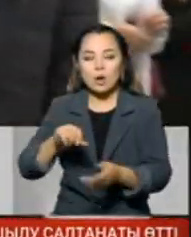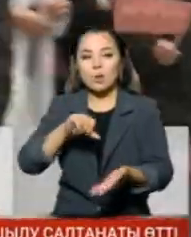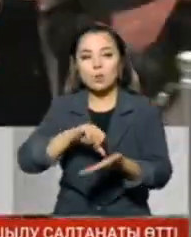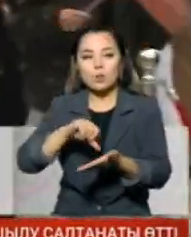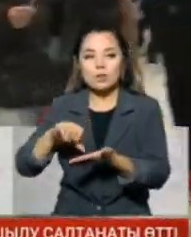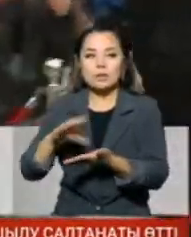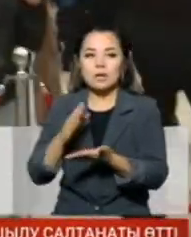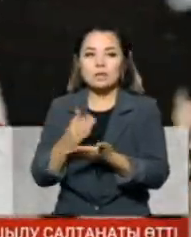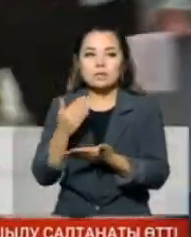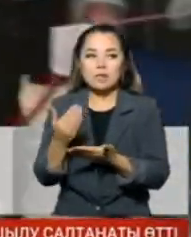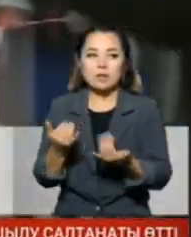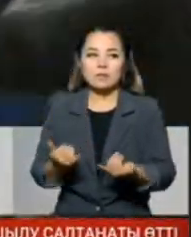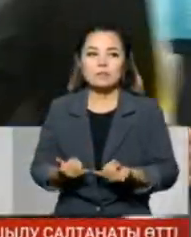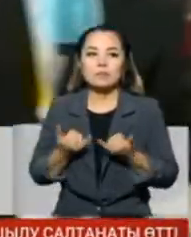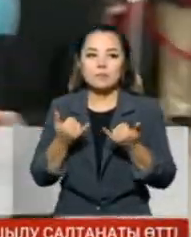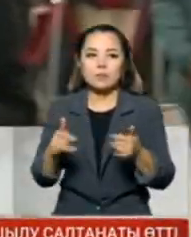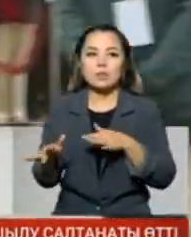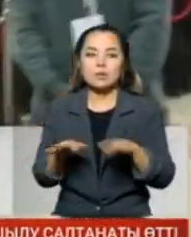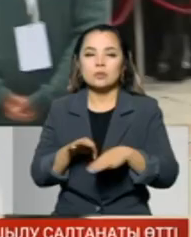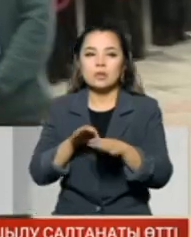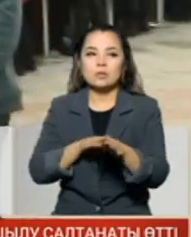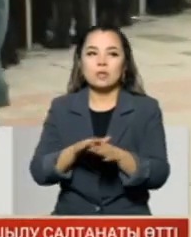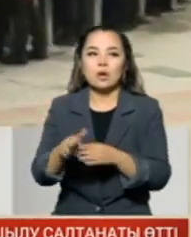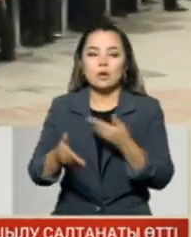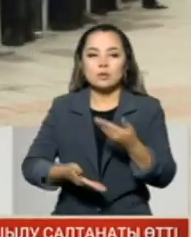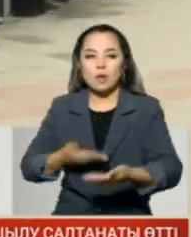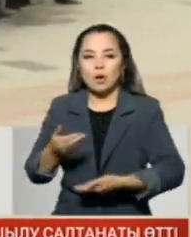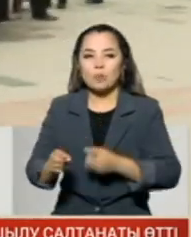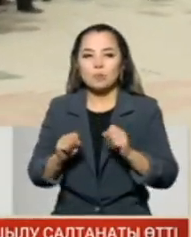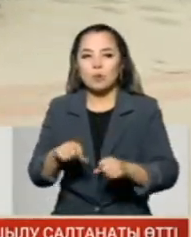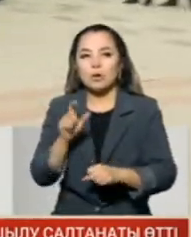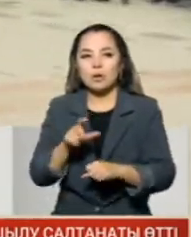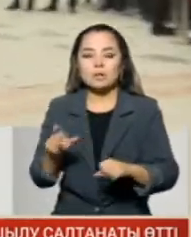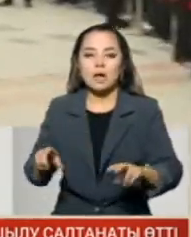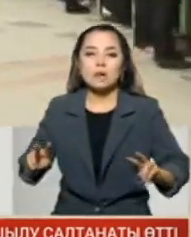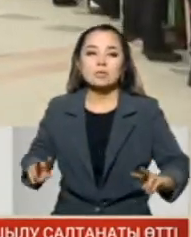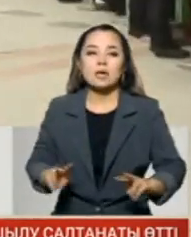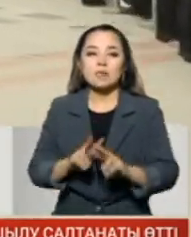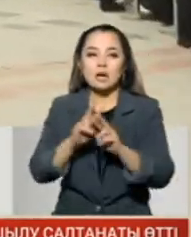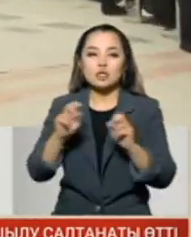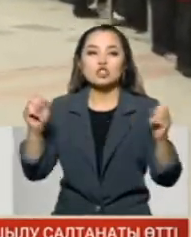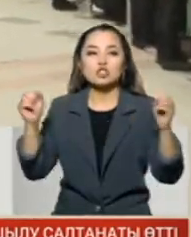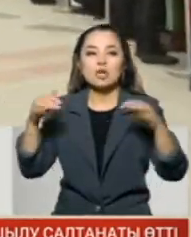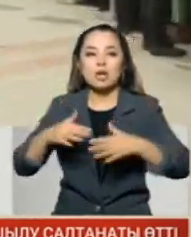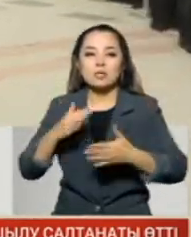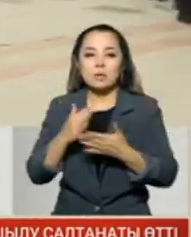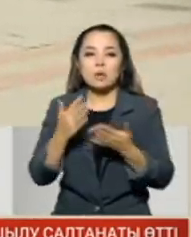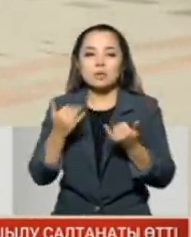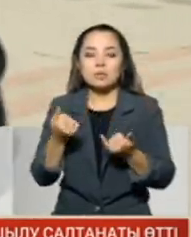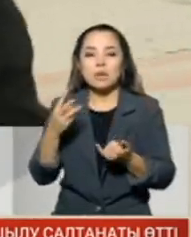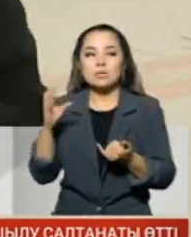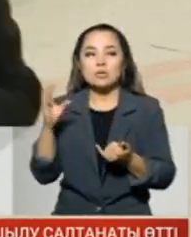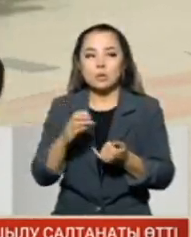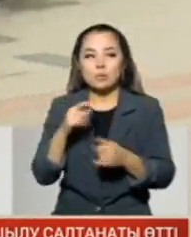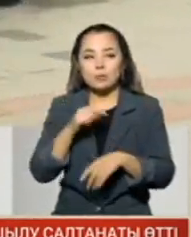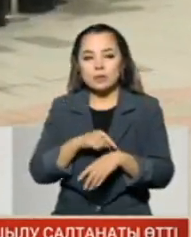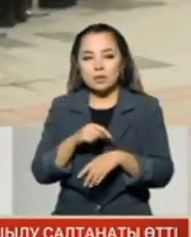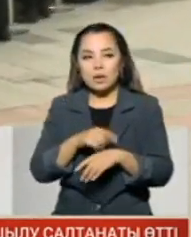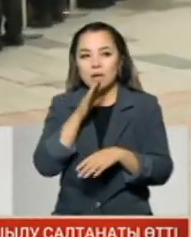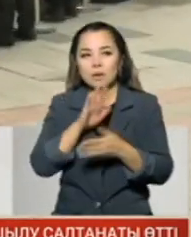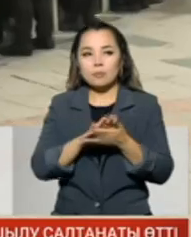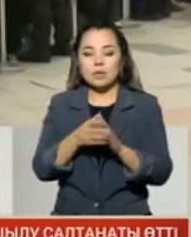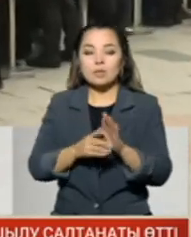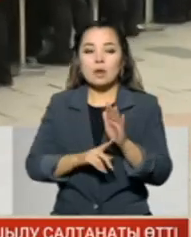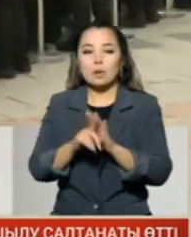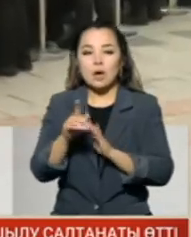өкілдер салтанатты шеруде жүріп өтеді. Міне халық астаналықтар жиналды. Қазір бірер секундтардан кейін